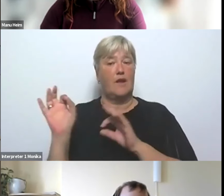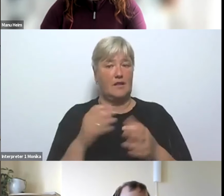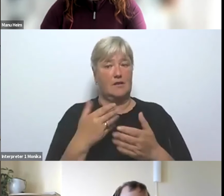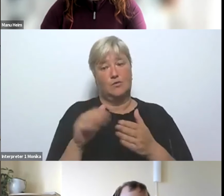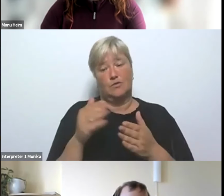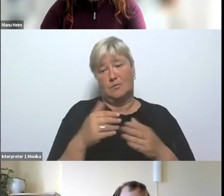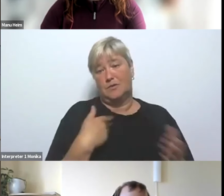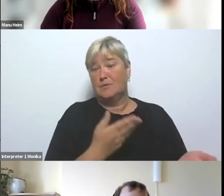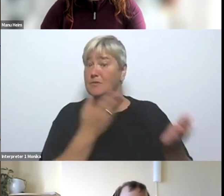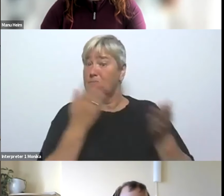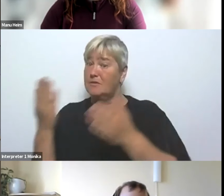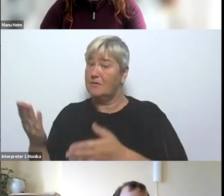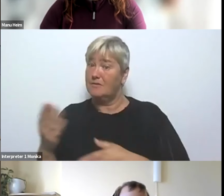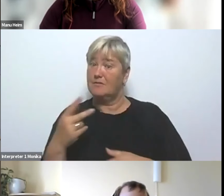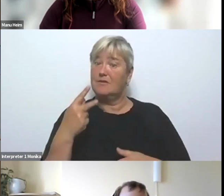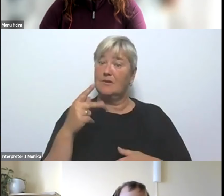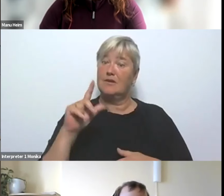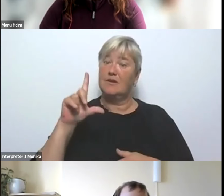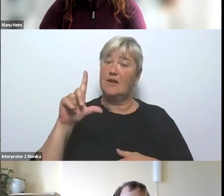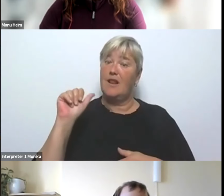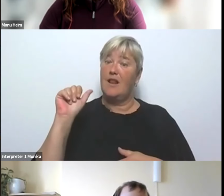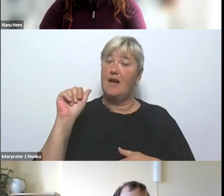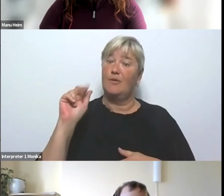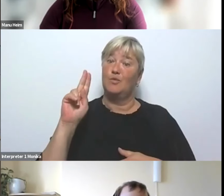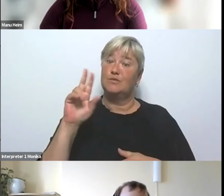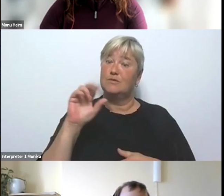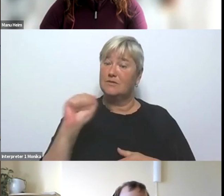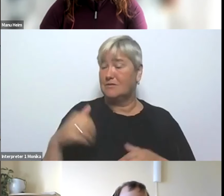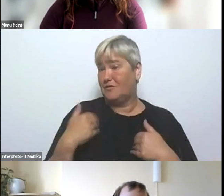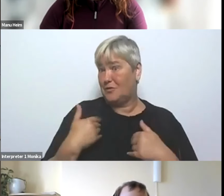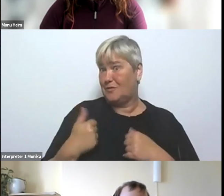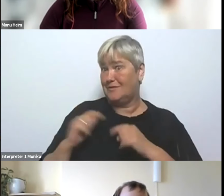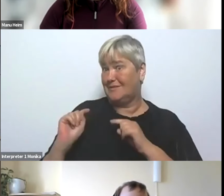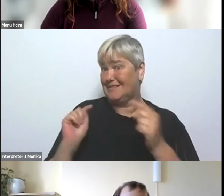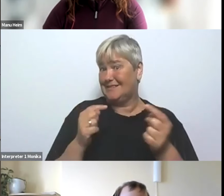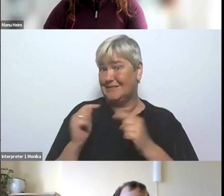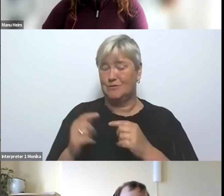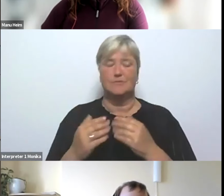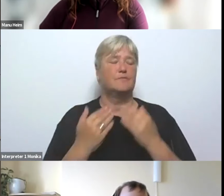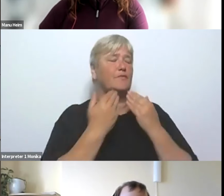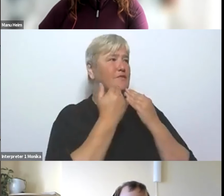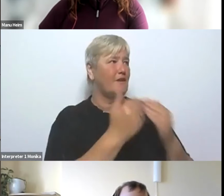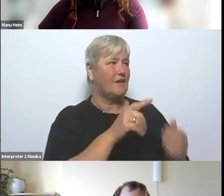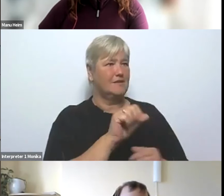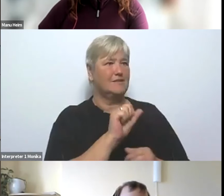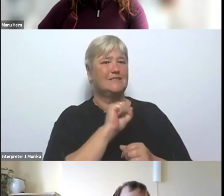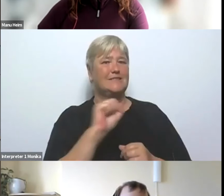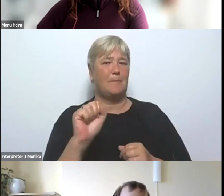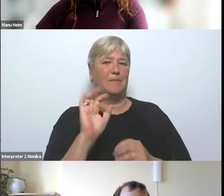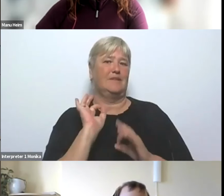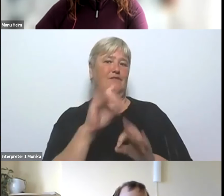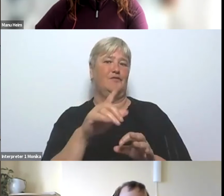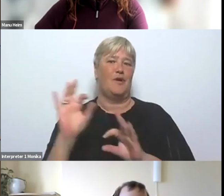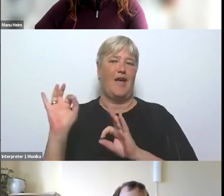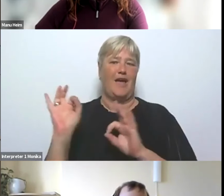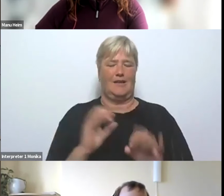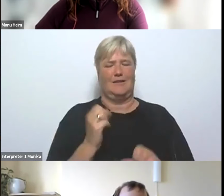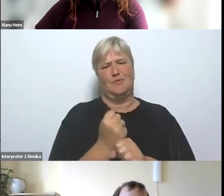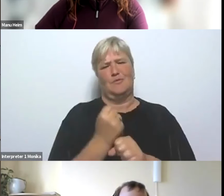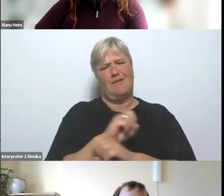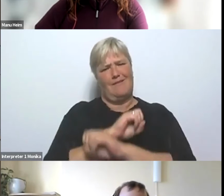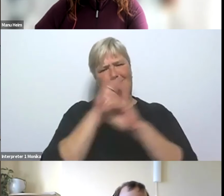weitergeben, Klaus, und freue mich auf eine rege Diskussion. Danke, Sabine. Deine Einleitung macht klar,